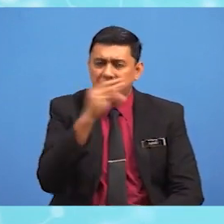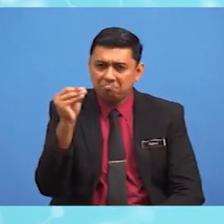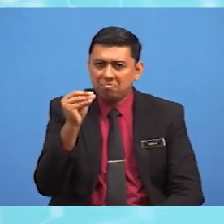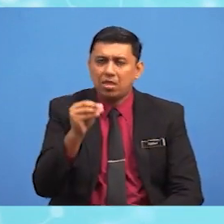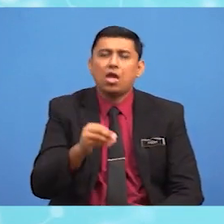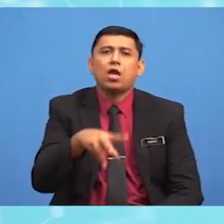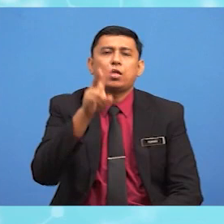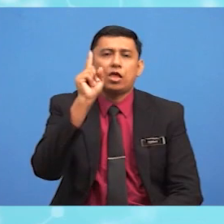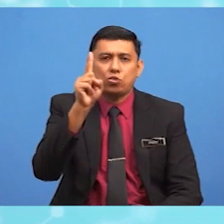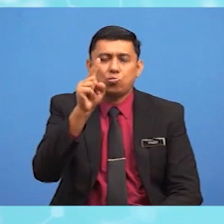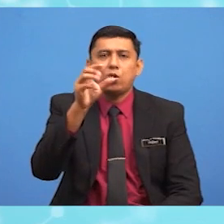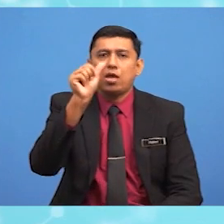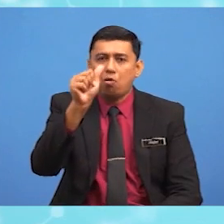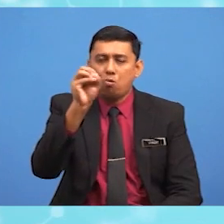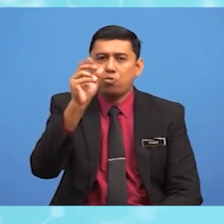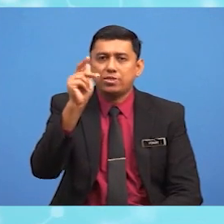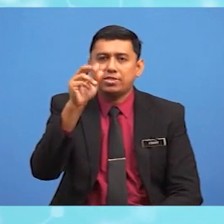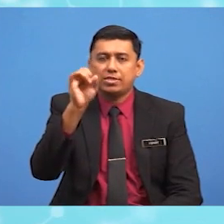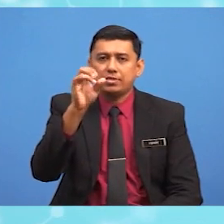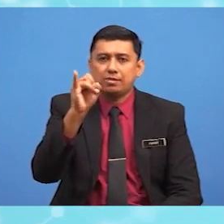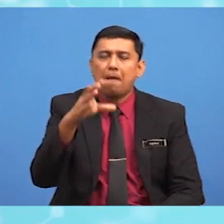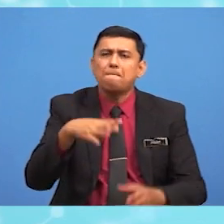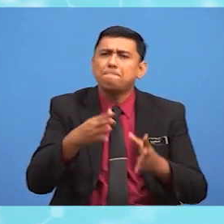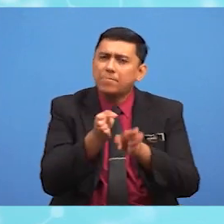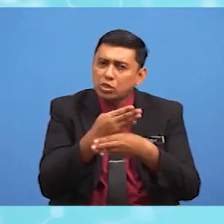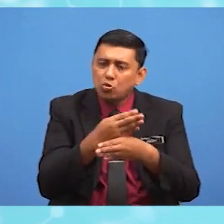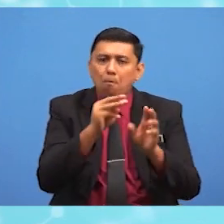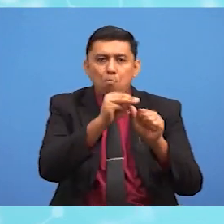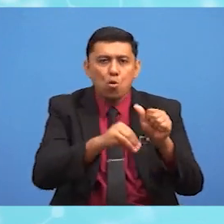oksigen secara kimia membentuk molekul air.